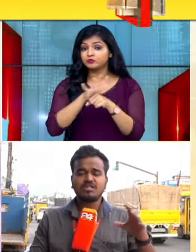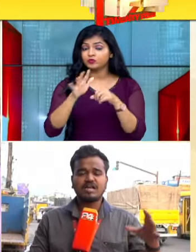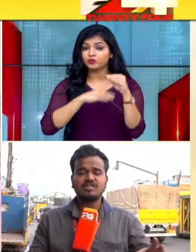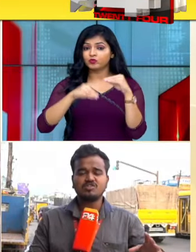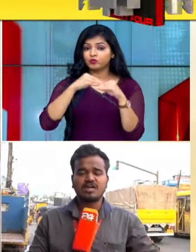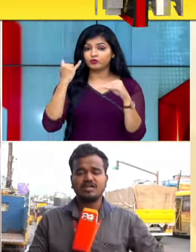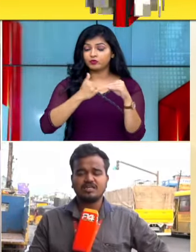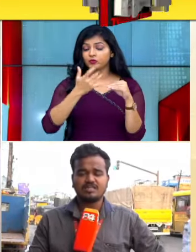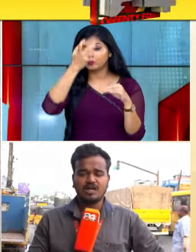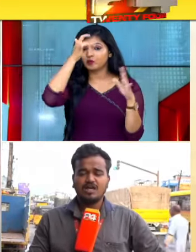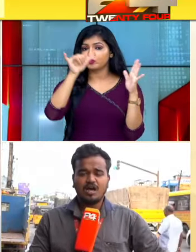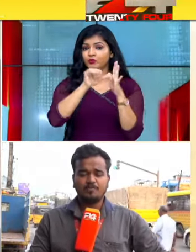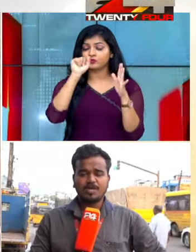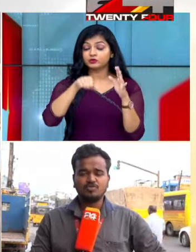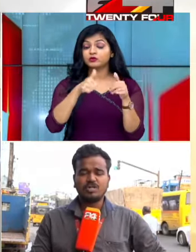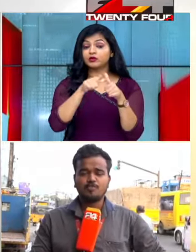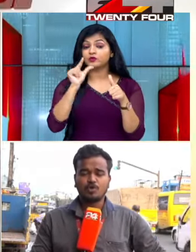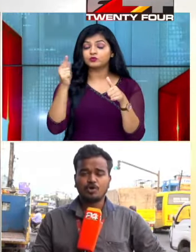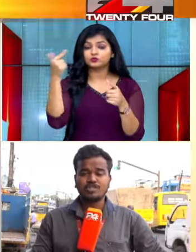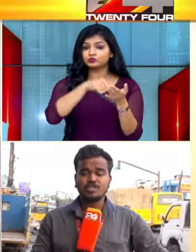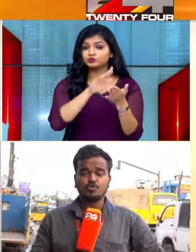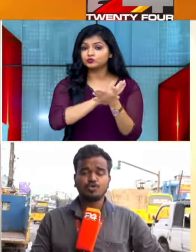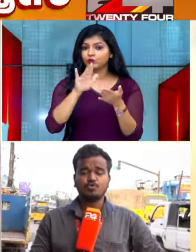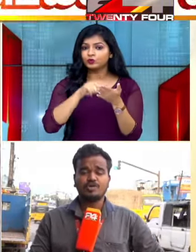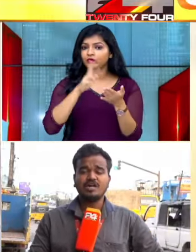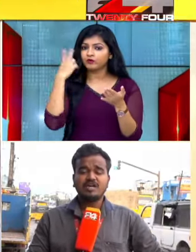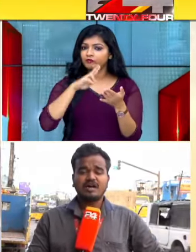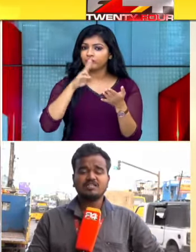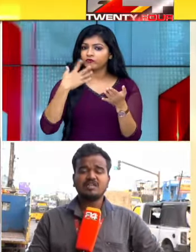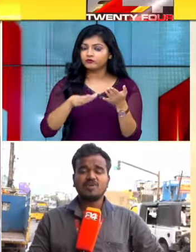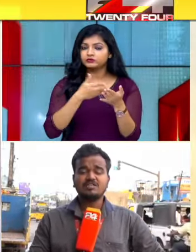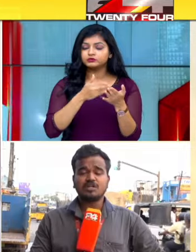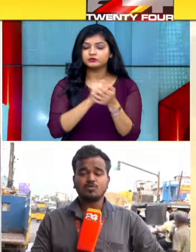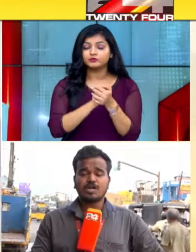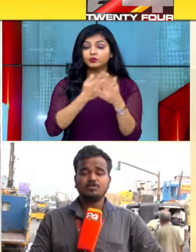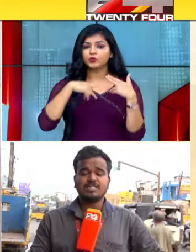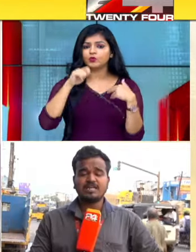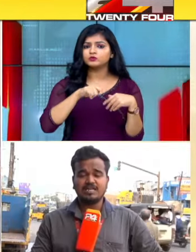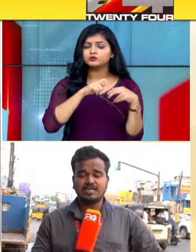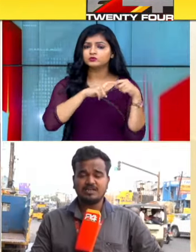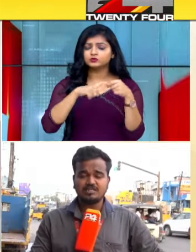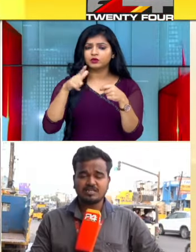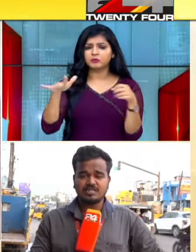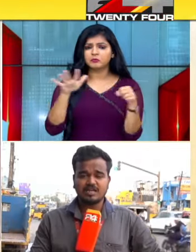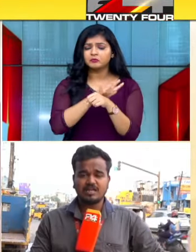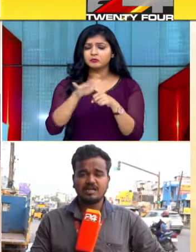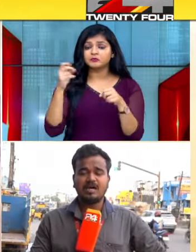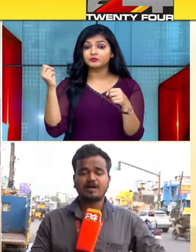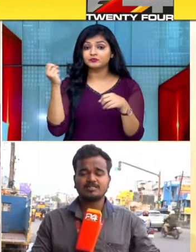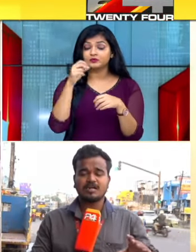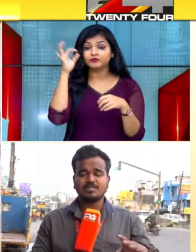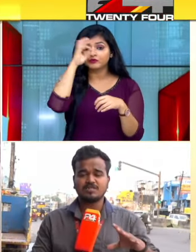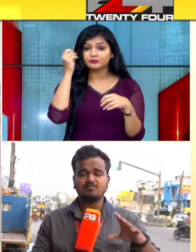കാര്യം നേരത്തെ തന്നെ അറിയിച്ചതാണ് എന്ന് പറയുന്നുണ്ട്. അപ്പോൾ കോടതി തന്നെ ചോദിക്കുന്നുണ്ട്, ഇത്രയും വലിയ തിരക്കുണ്ടാകുമെന്ന് അറിയില്ലേ, റിലീസ്